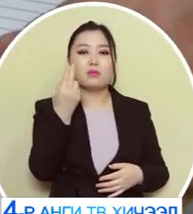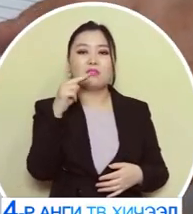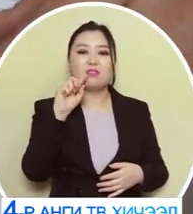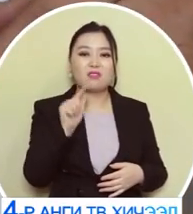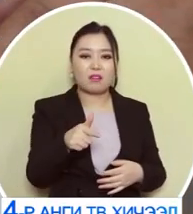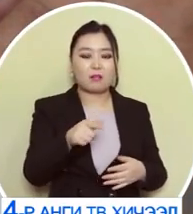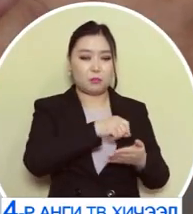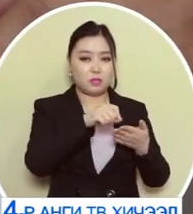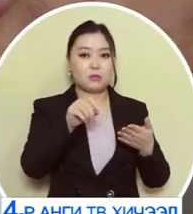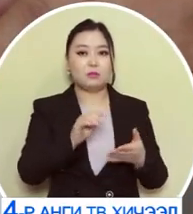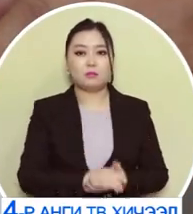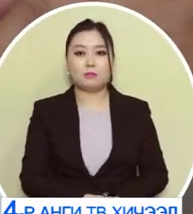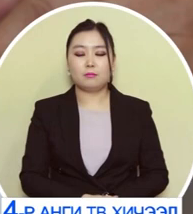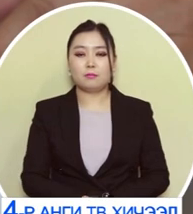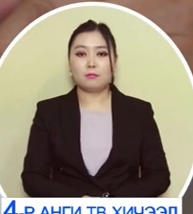Болжамымыз